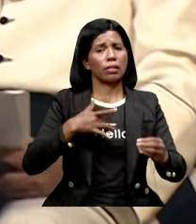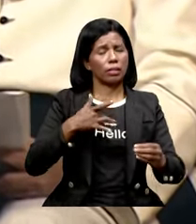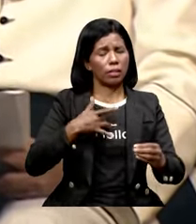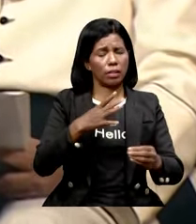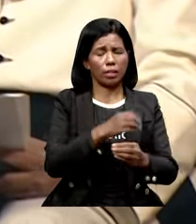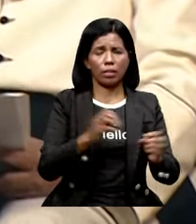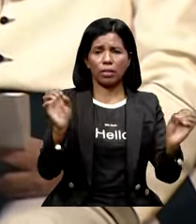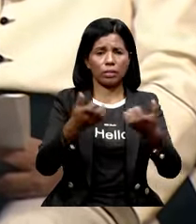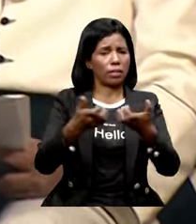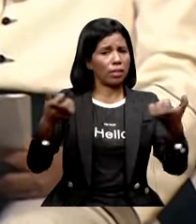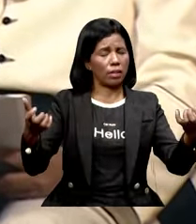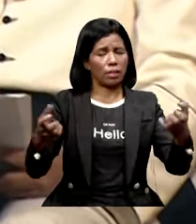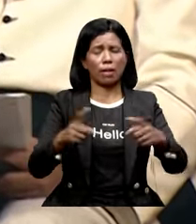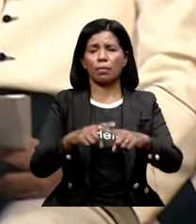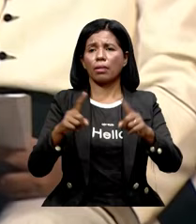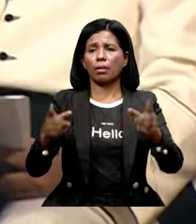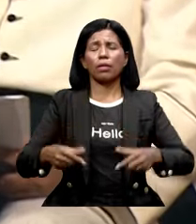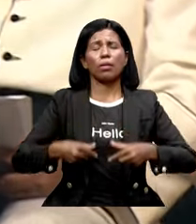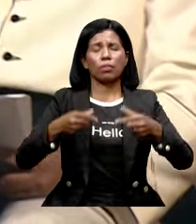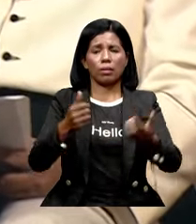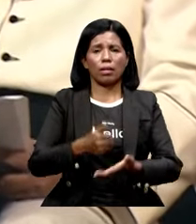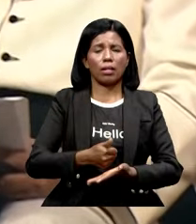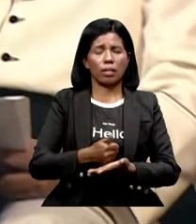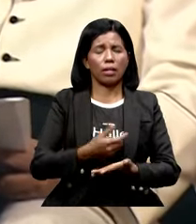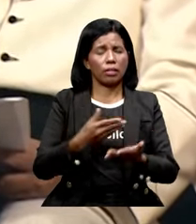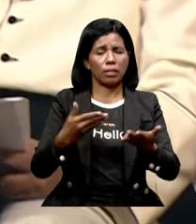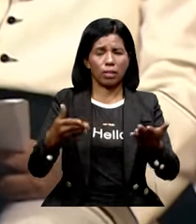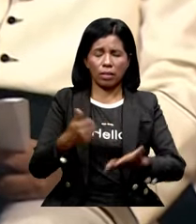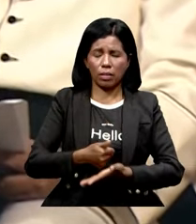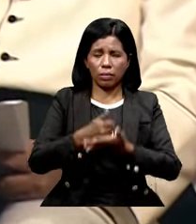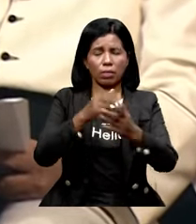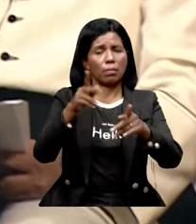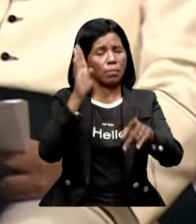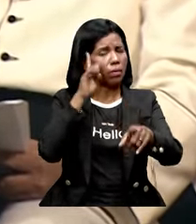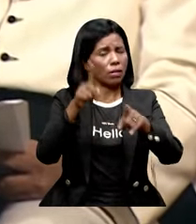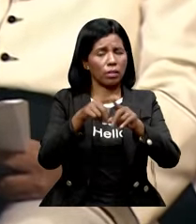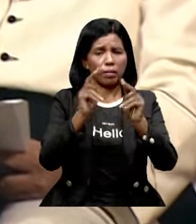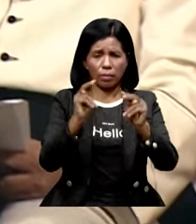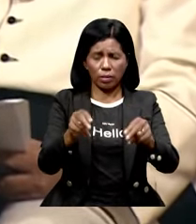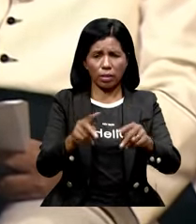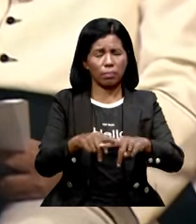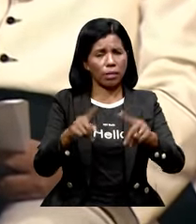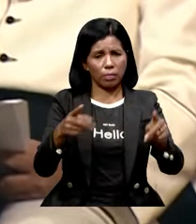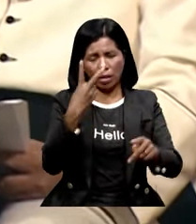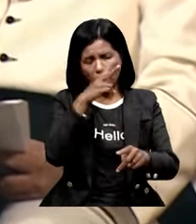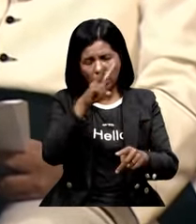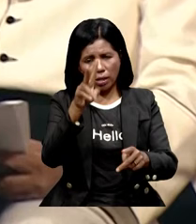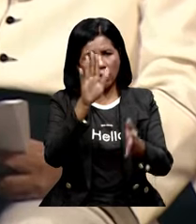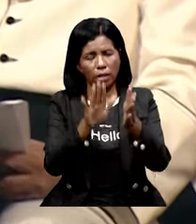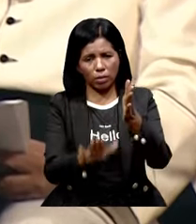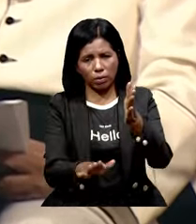dibatasi saja pada memberi sedekah kepada saudara dan saudari yang membutuhkan, sambil memandang rendah